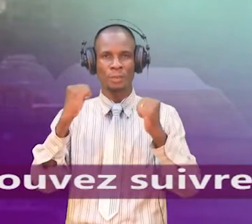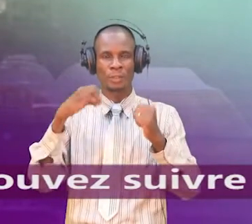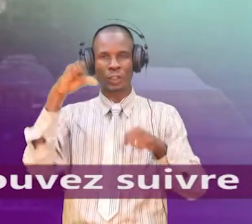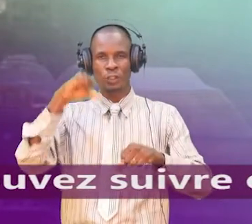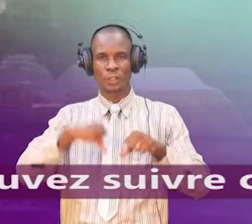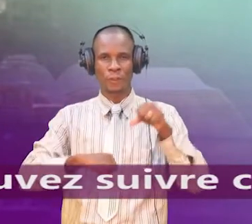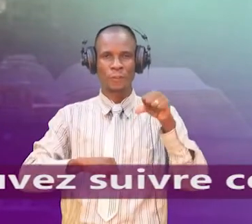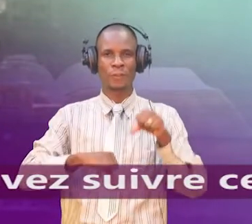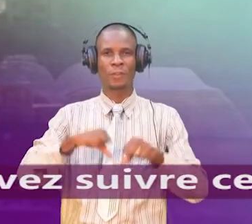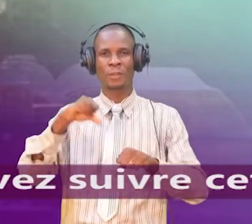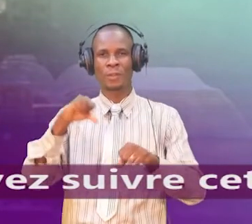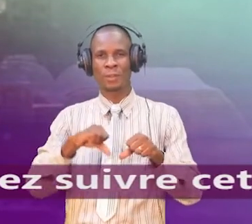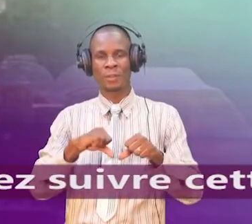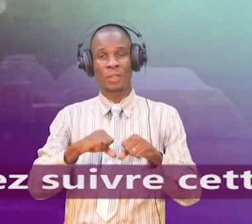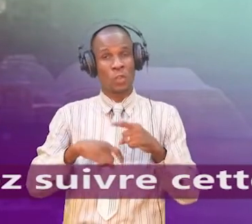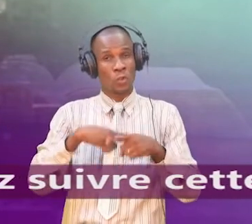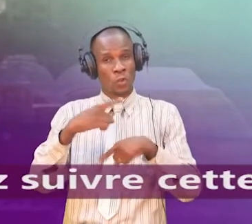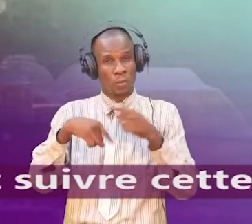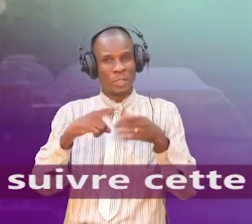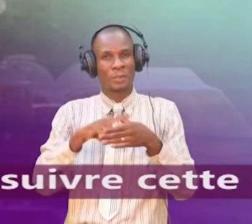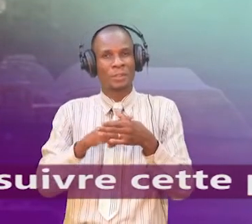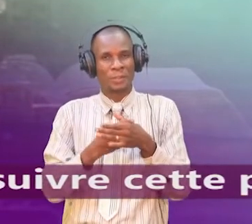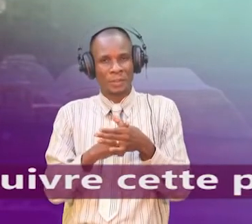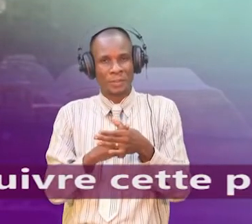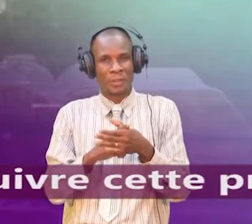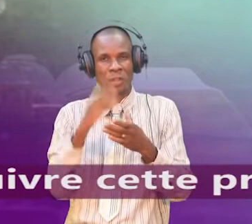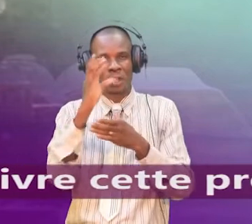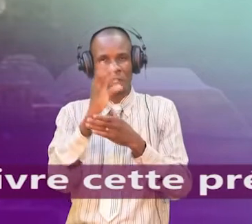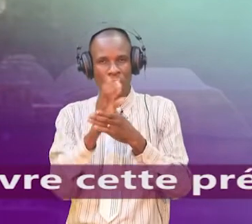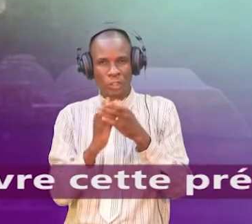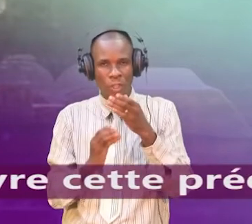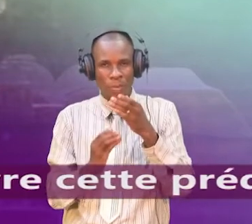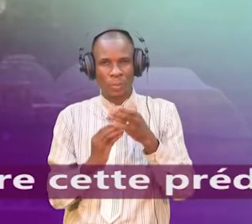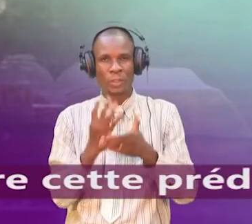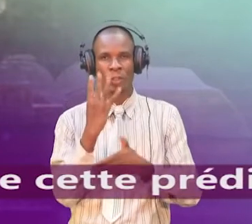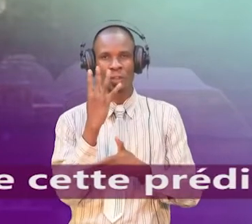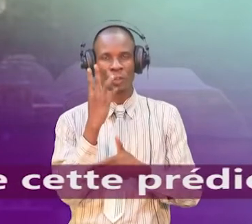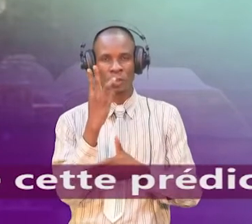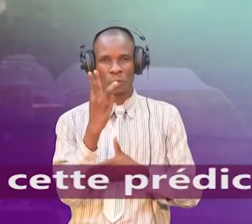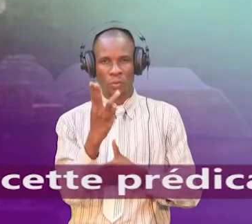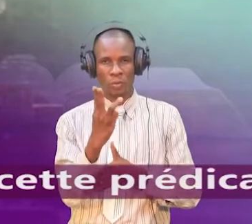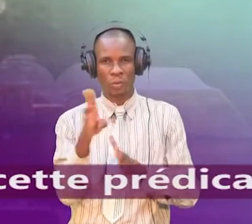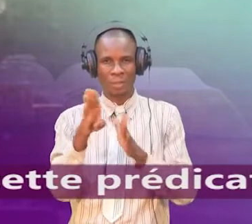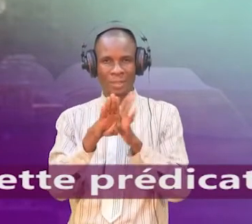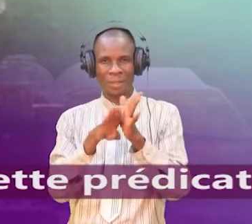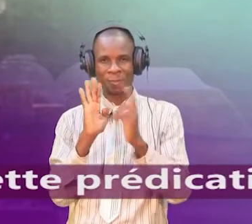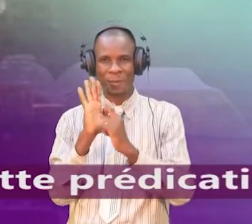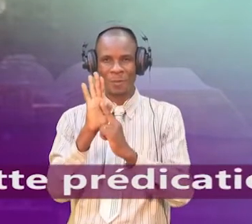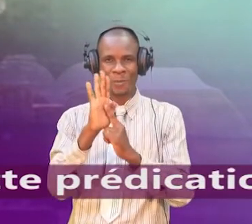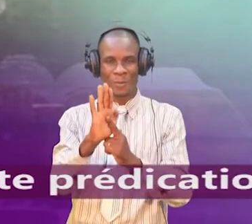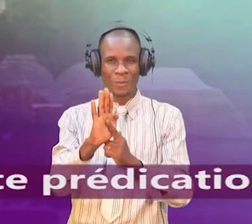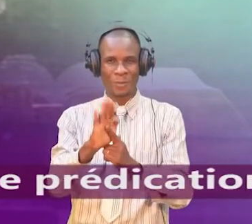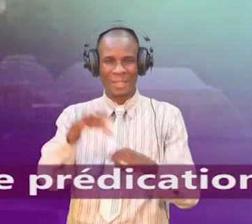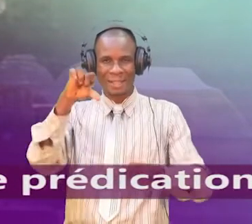na nzela ya lobiko ya ekulusu, ezali penti na epai wapi Nzambe azalaki koluka